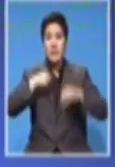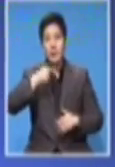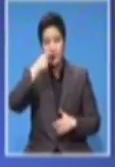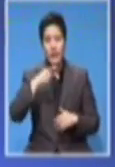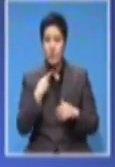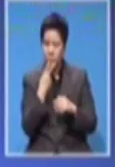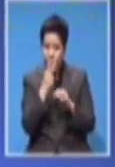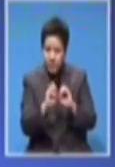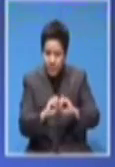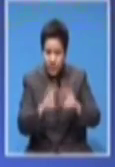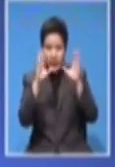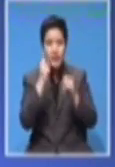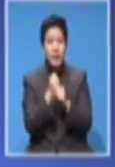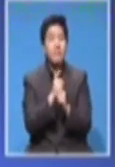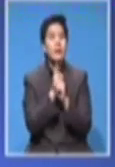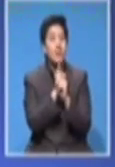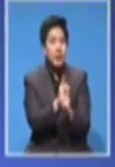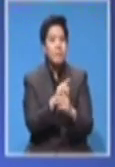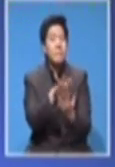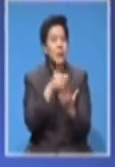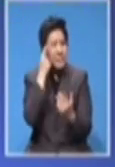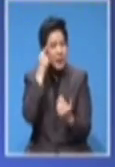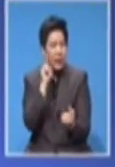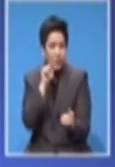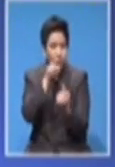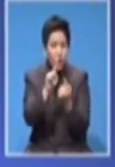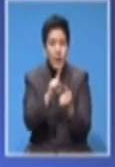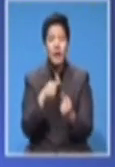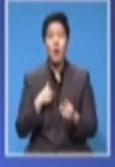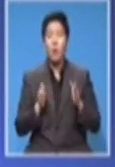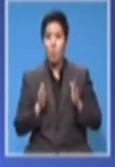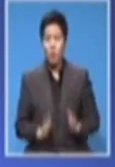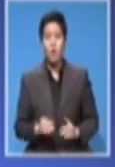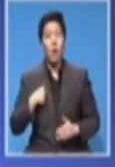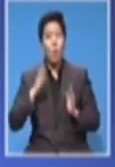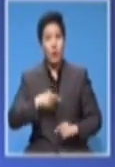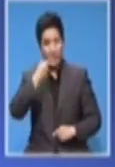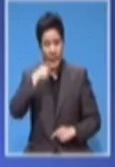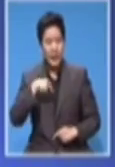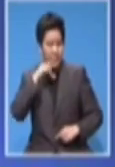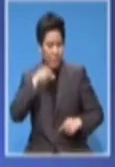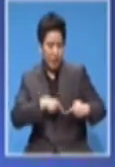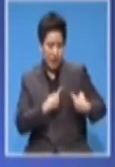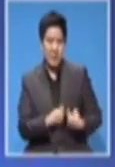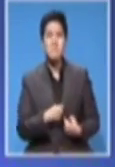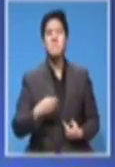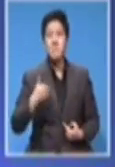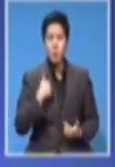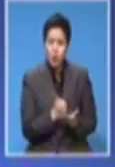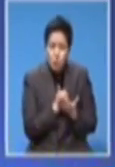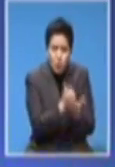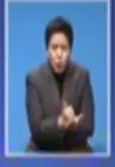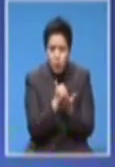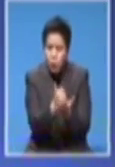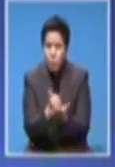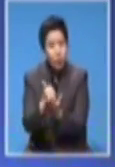ช่วยเหลือชาวโรฮิงญาตามหลักมนุษยธรรมนะครับประเทศไทยคนไทยไม่เคยแล้งน้ำใจนะครับเราได้ให้การช่วยเหลือเพื่อนมนุษย์มิตรประเ